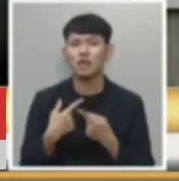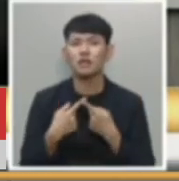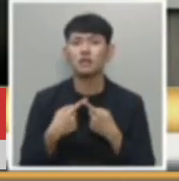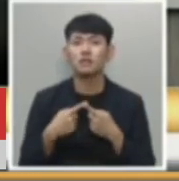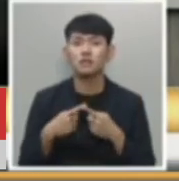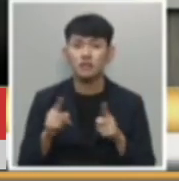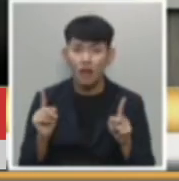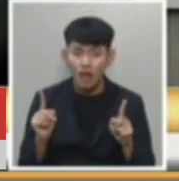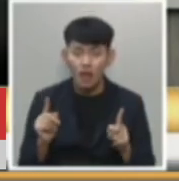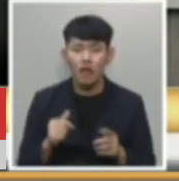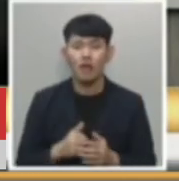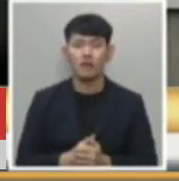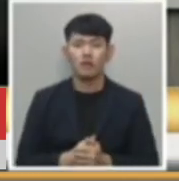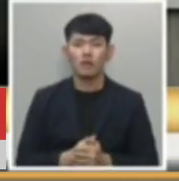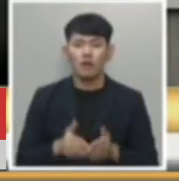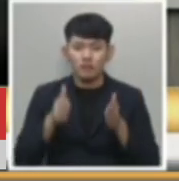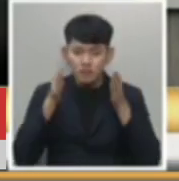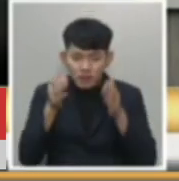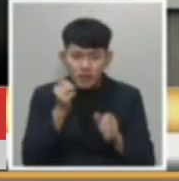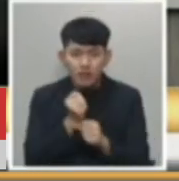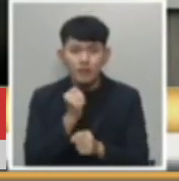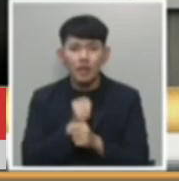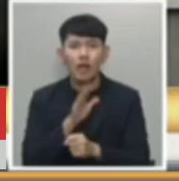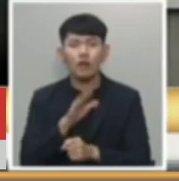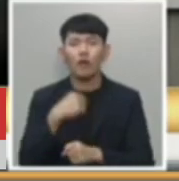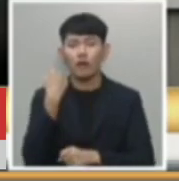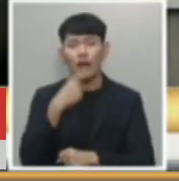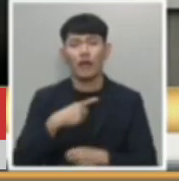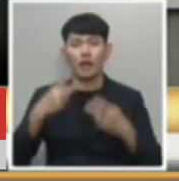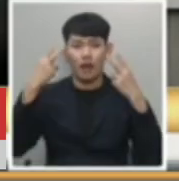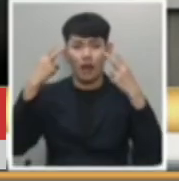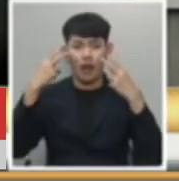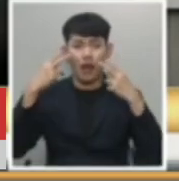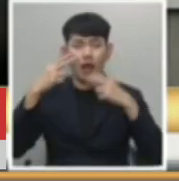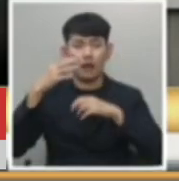จและความมุ่งมั่นของรัฐมนตรีที่รับผิดชอบทั้งพาณิชย์และเกษตรไม่เพียง